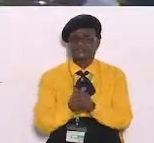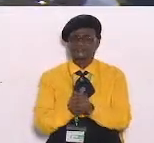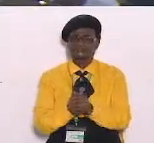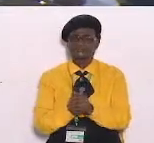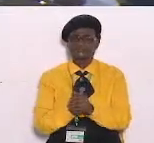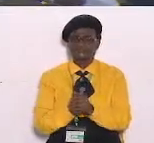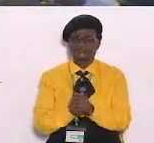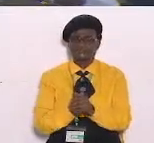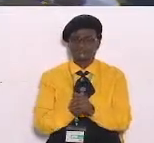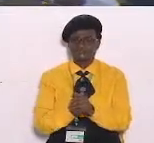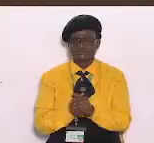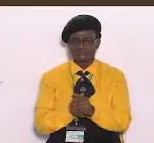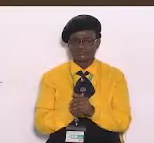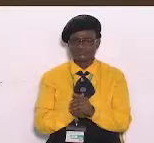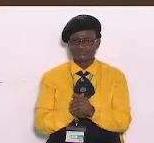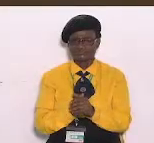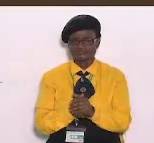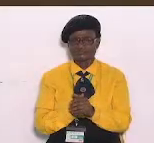de